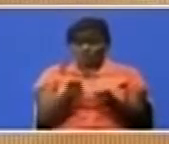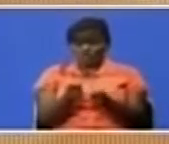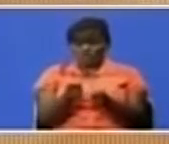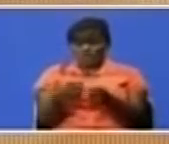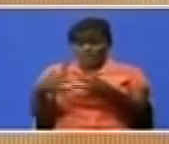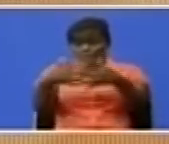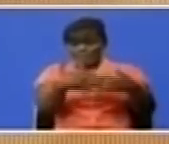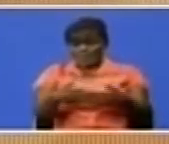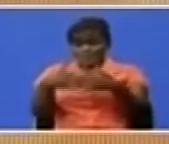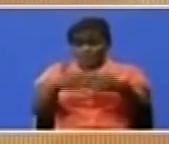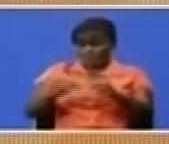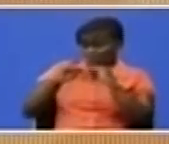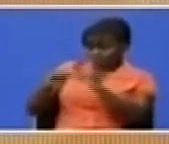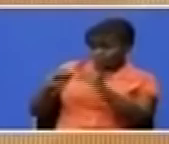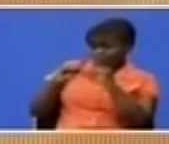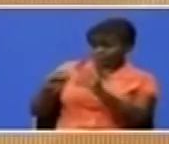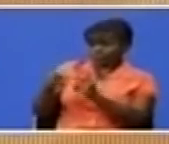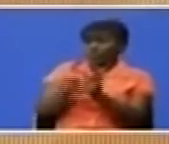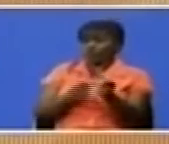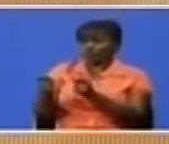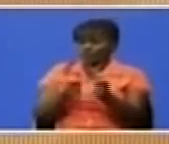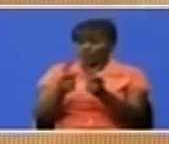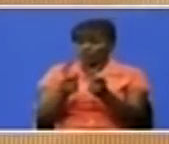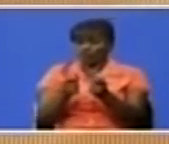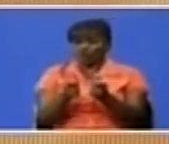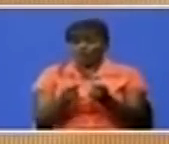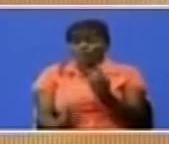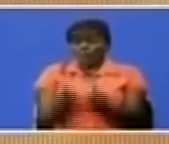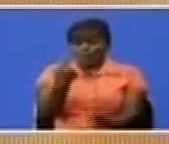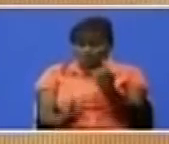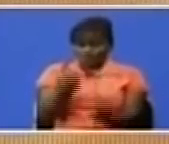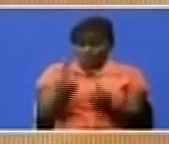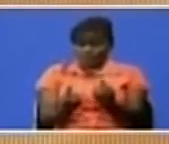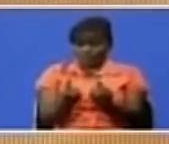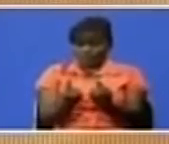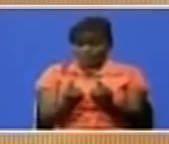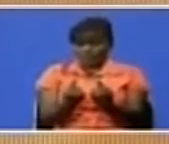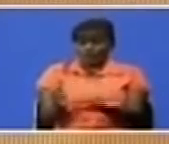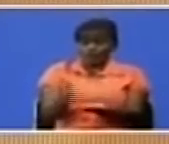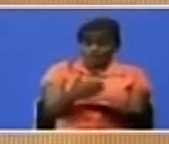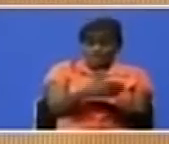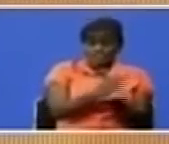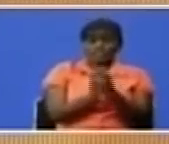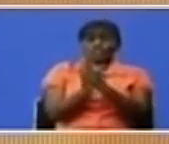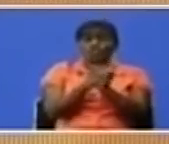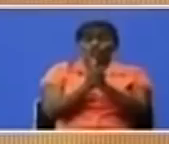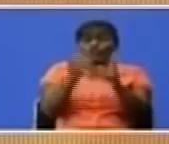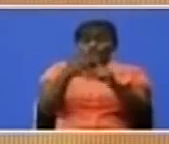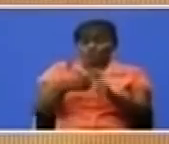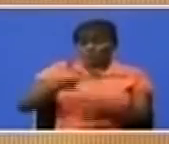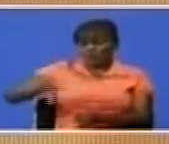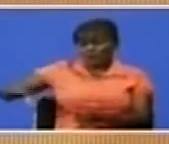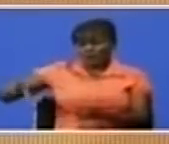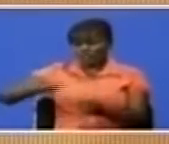Kimarekani wamewasili kutoa mafunzo ya kukabiliana na mikasa ya moto. Huu hapa mseto wa taarifa hizi na nyinginezo kutoka kote